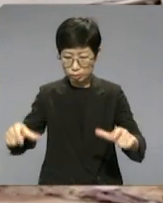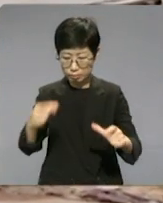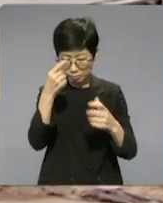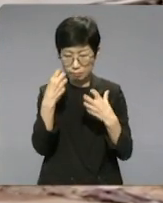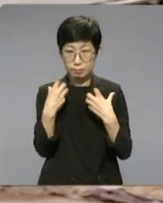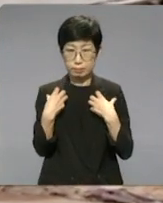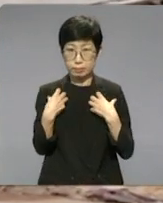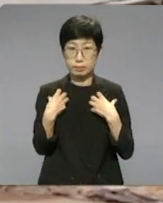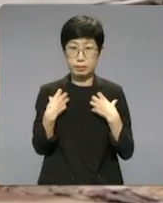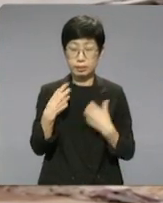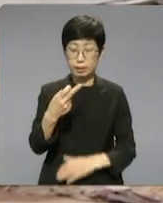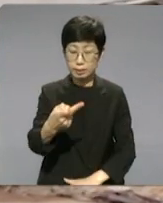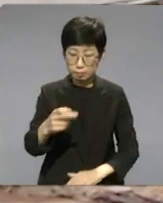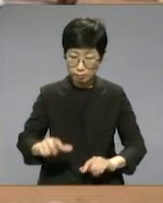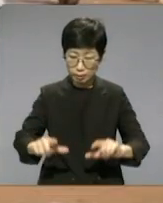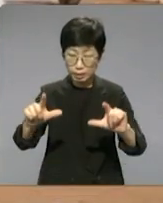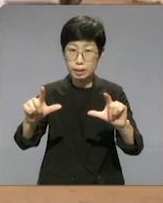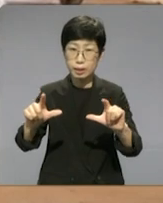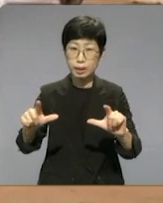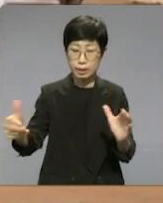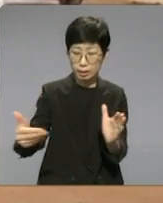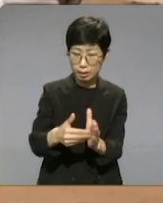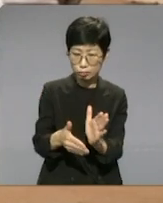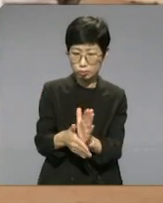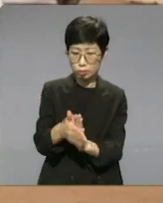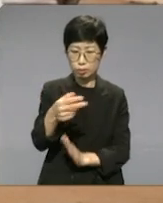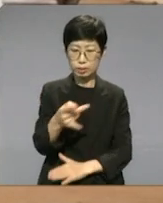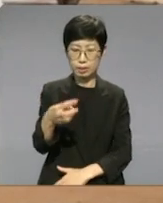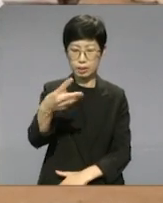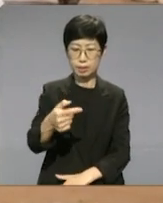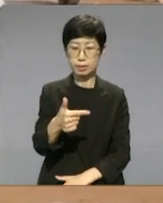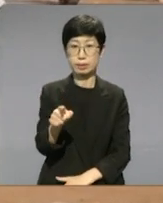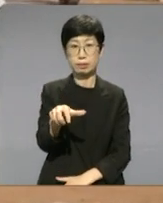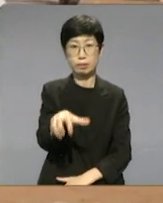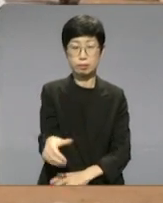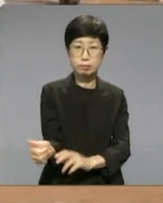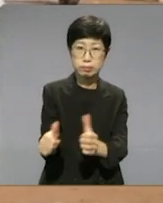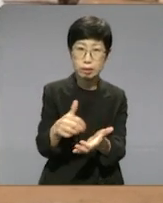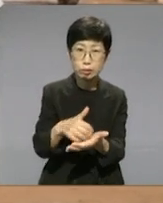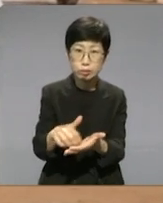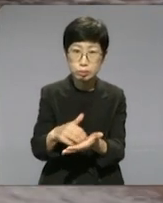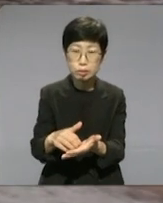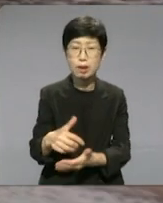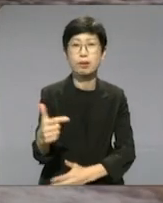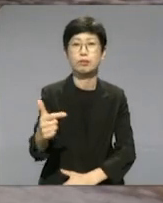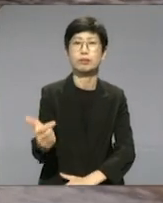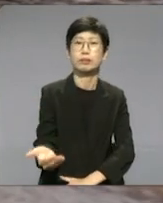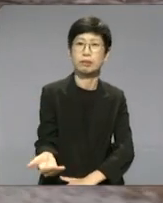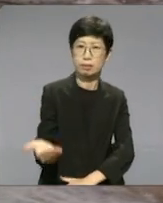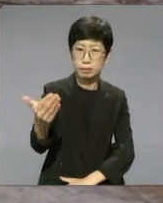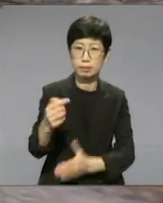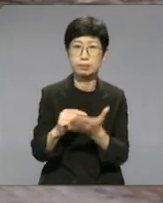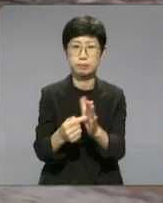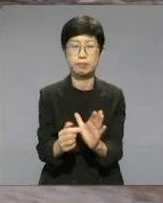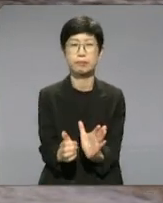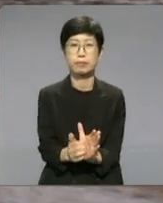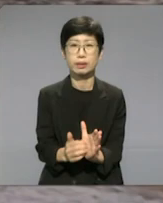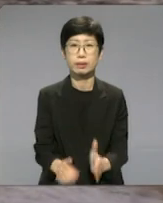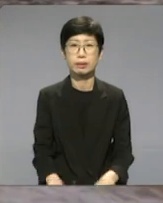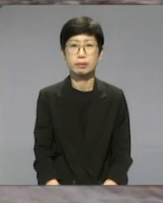정부는 현지 시간 12일 동북부 항구도시 데르나에서만 사망자가 최소 6000명 이상 나왔다고